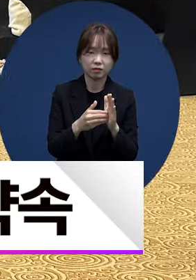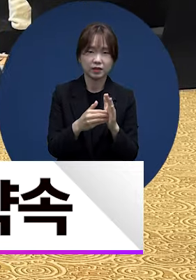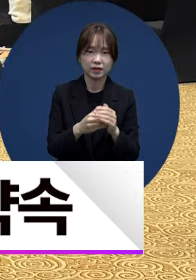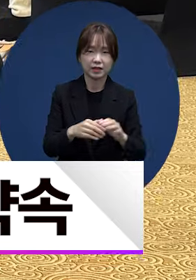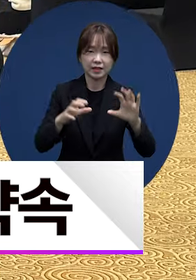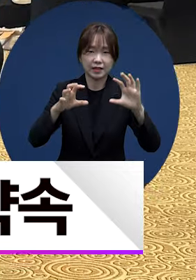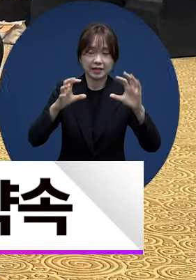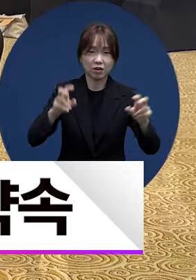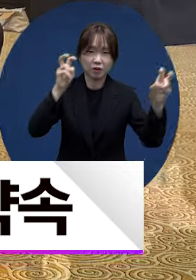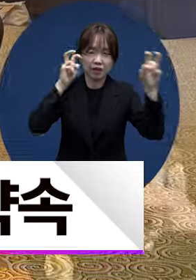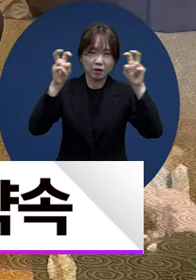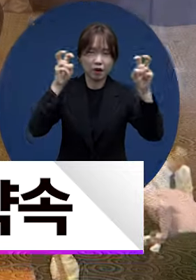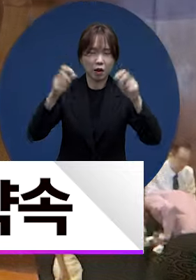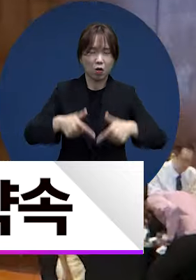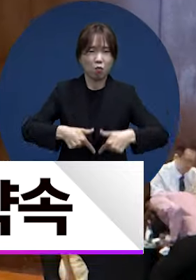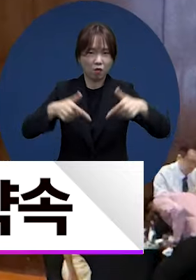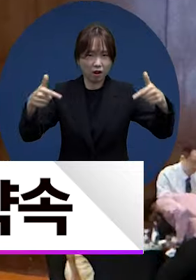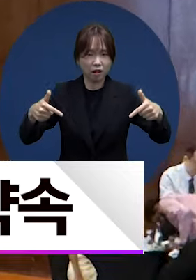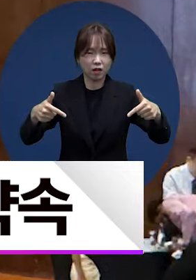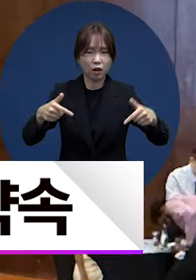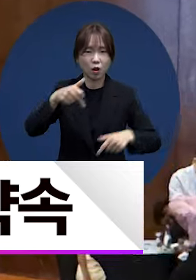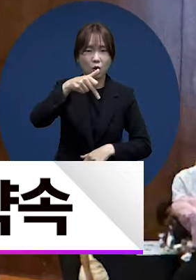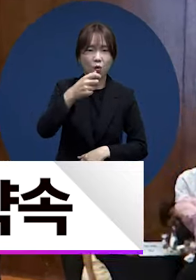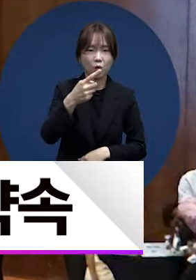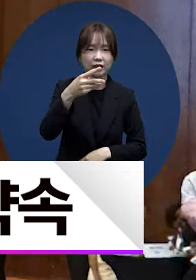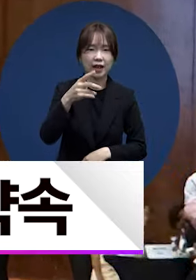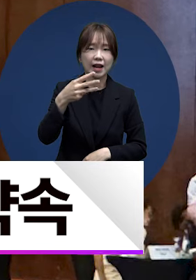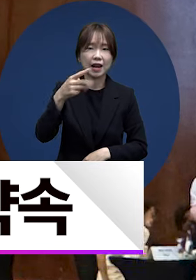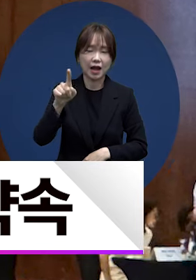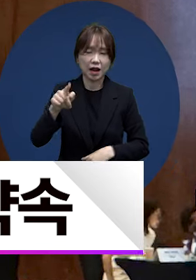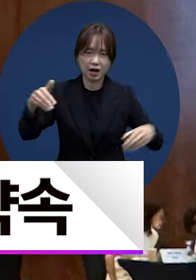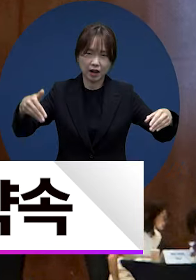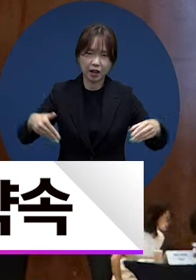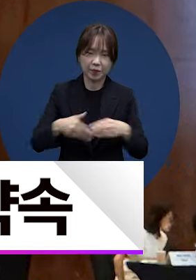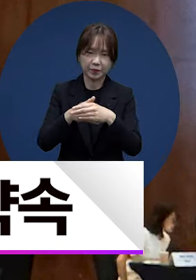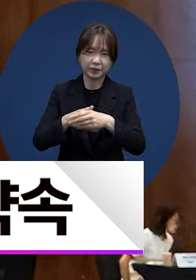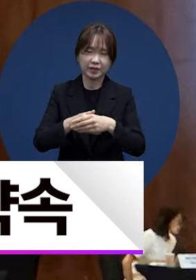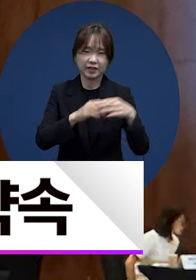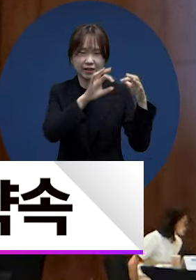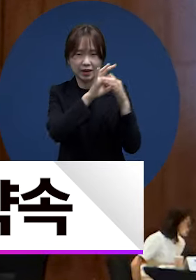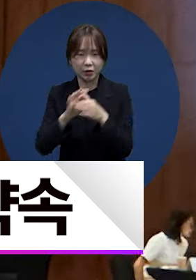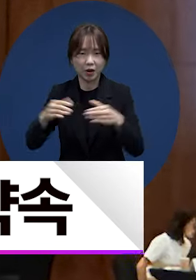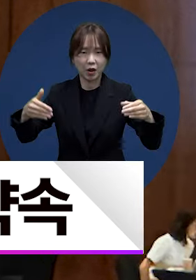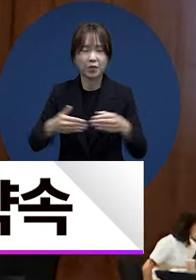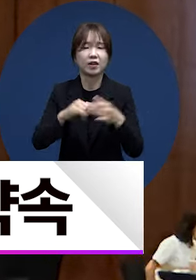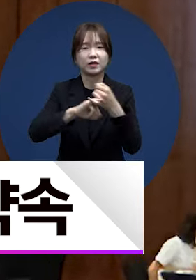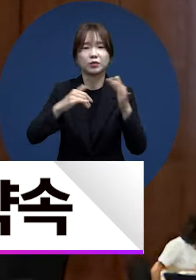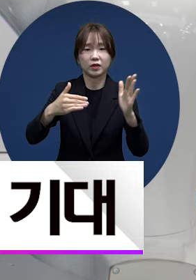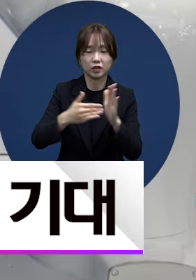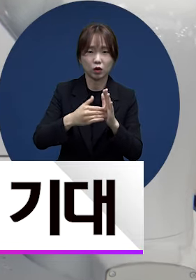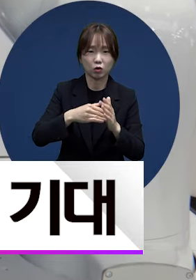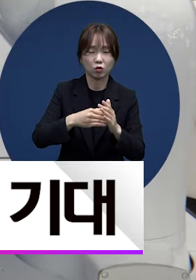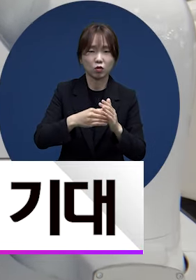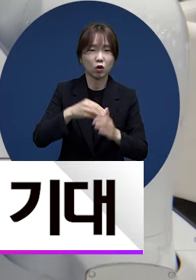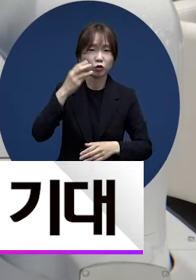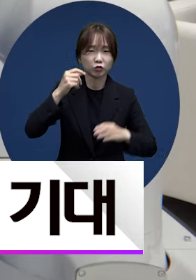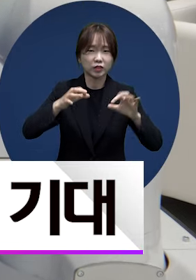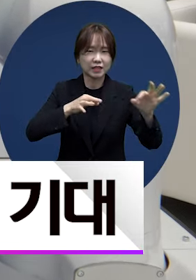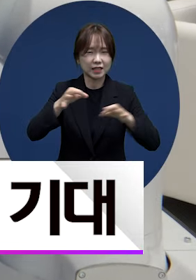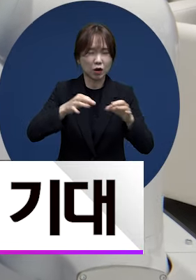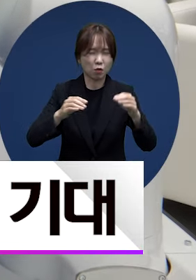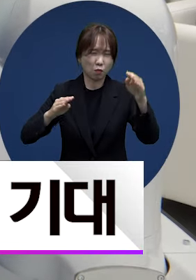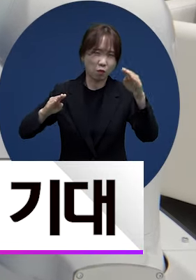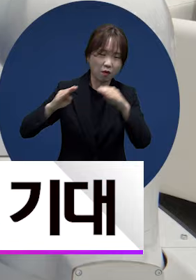시는 지역 기업의 해외 판로 확대를 위해 코트라와 협력해 지속적인 지원을 약속했습니다. 중동시장의